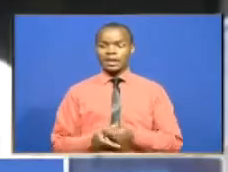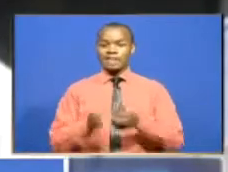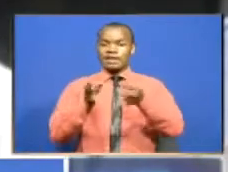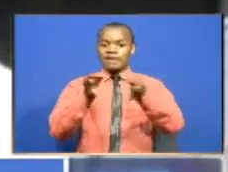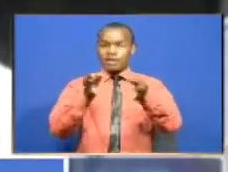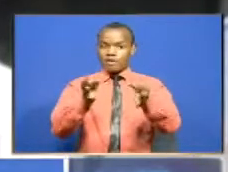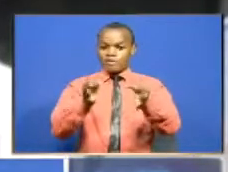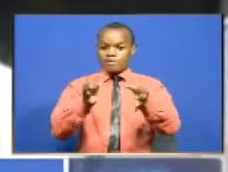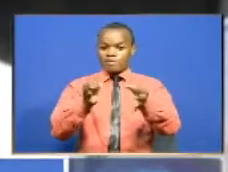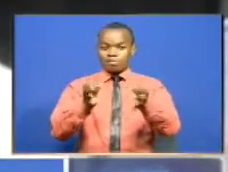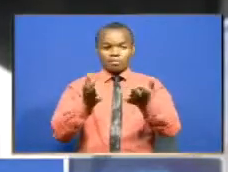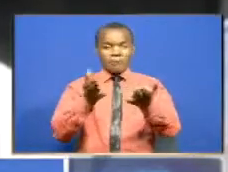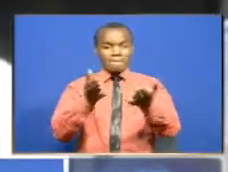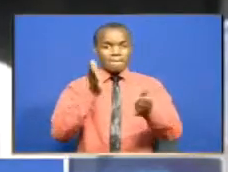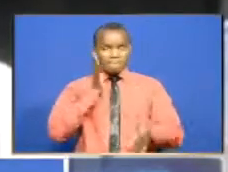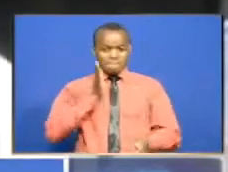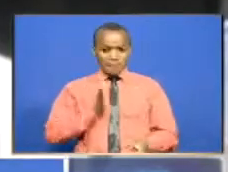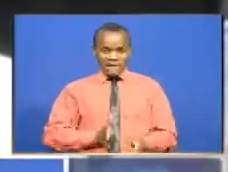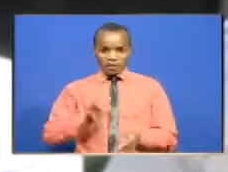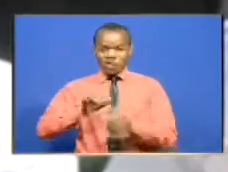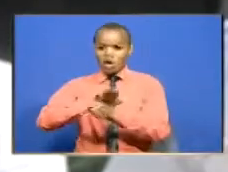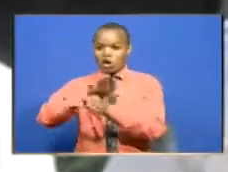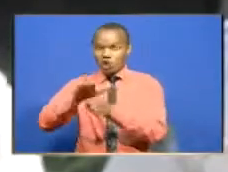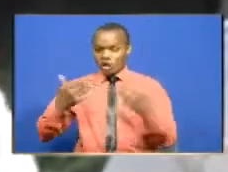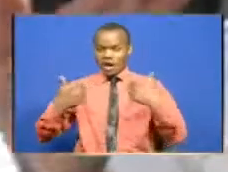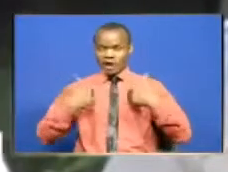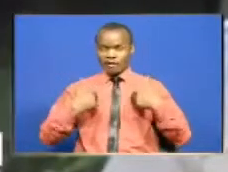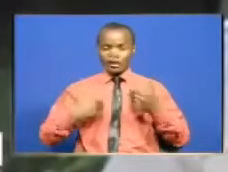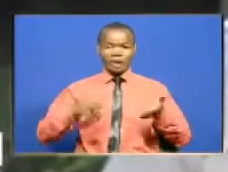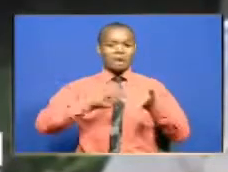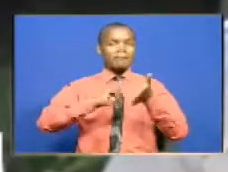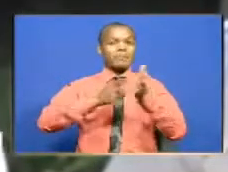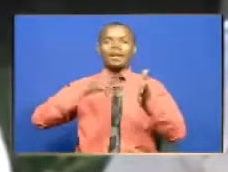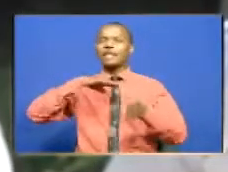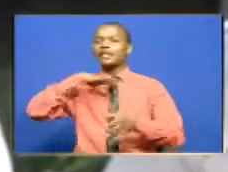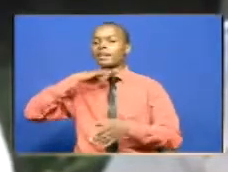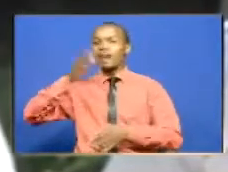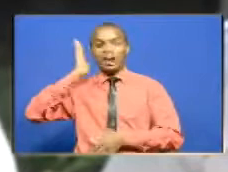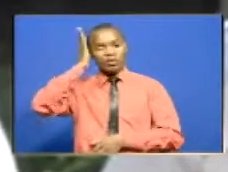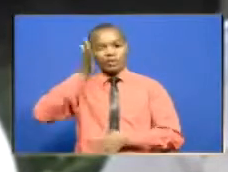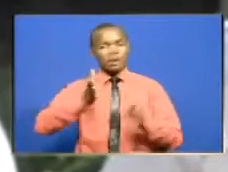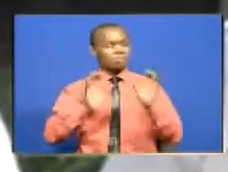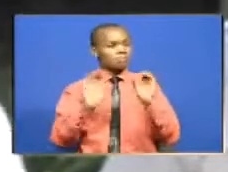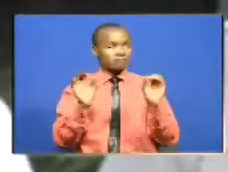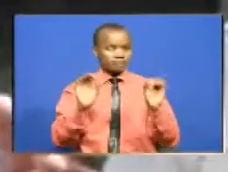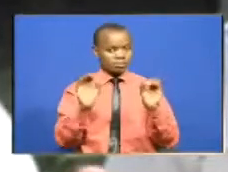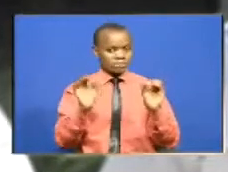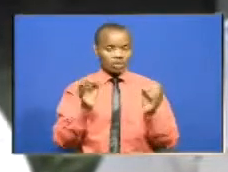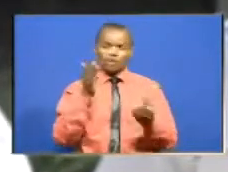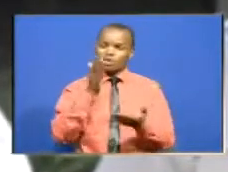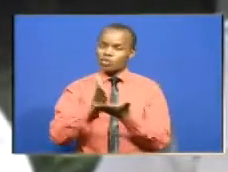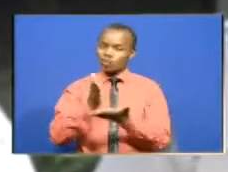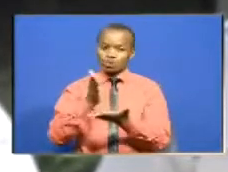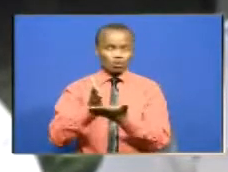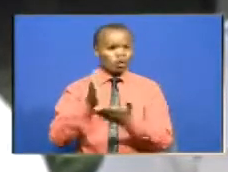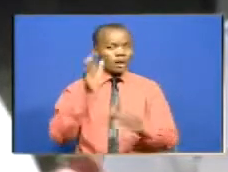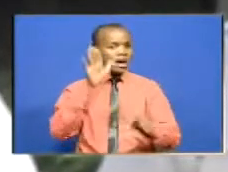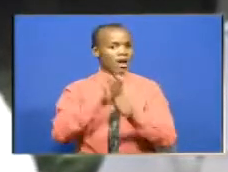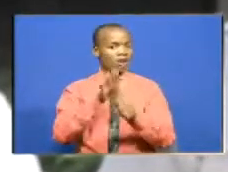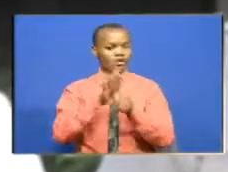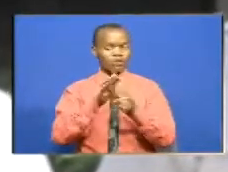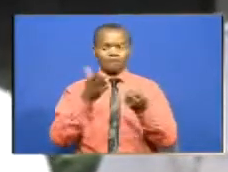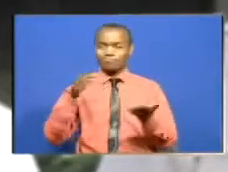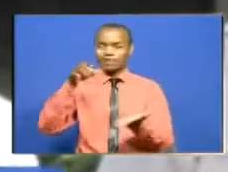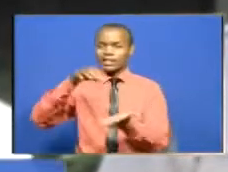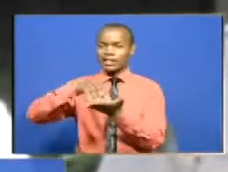corona, that does not mean that the guy is going to die. We have seen also a lot of